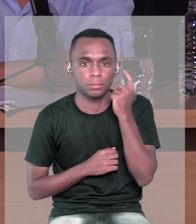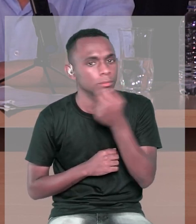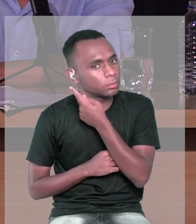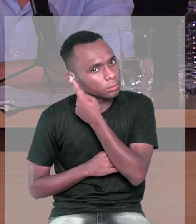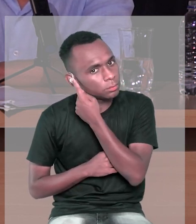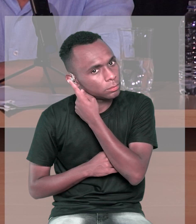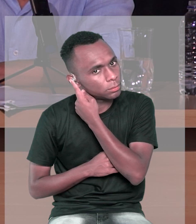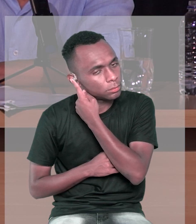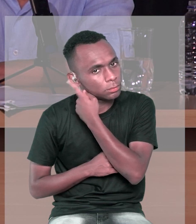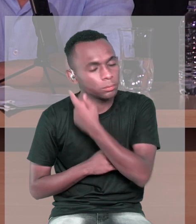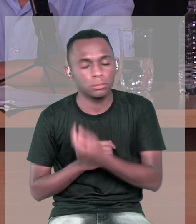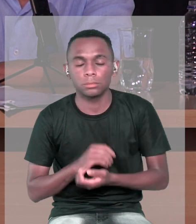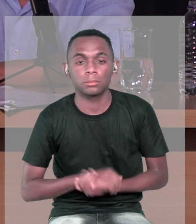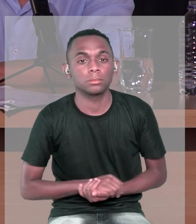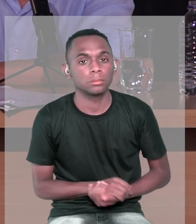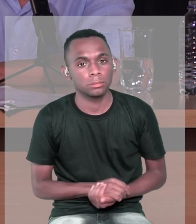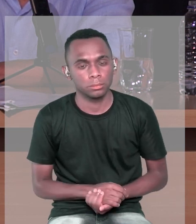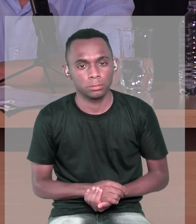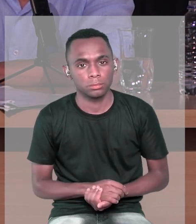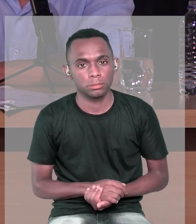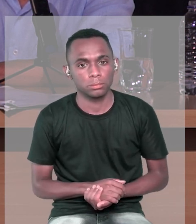nous disent en même temps que,